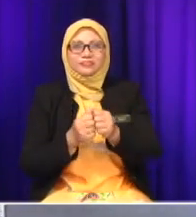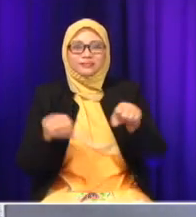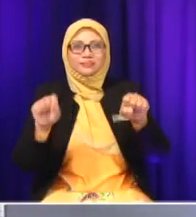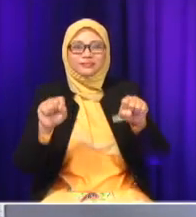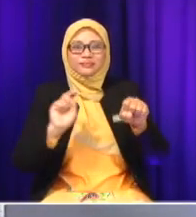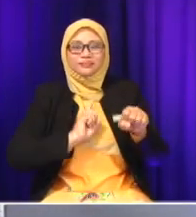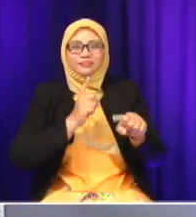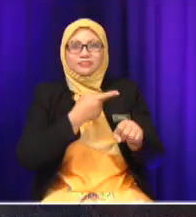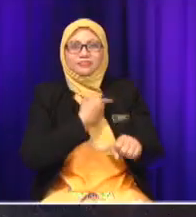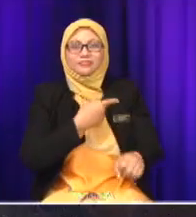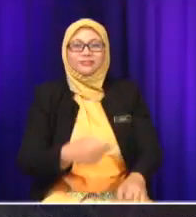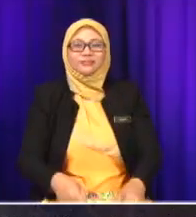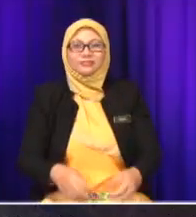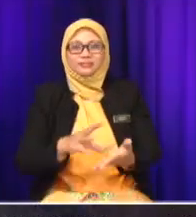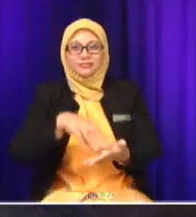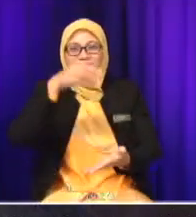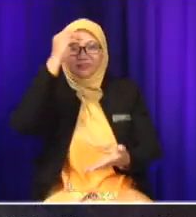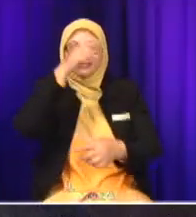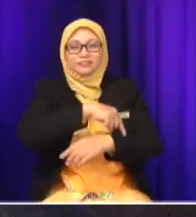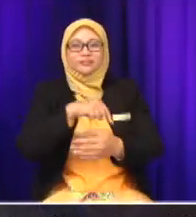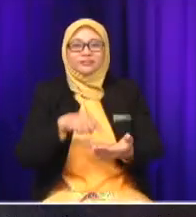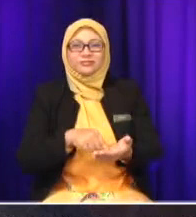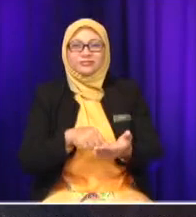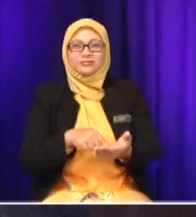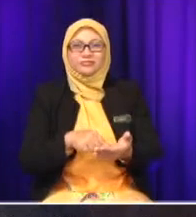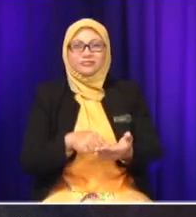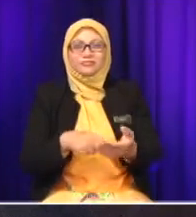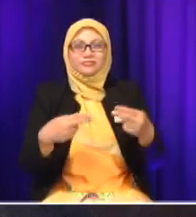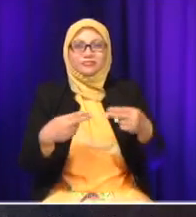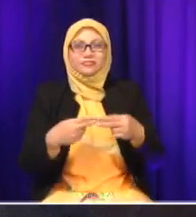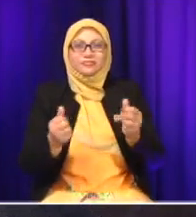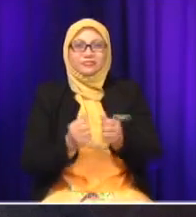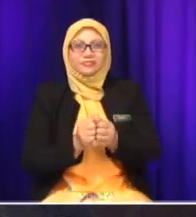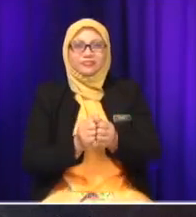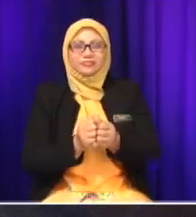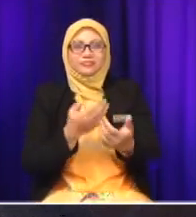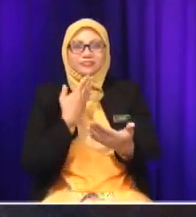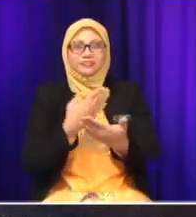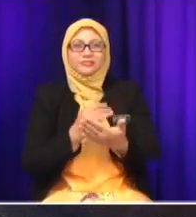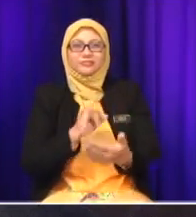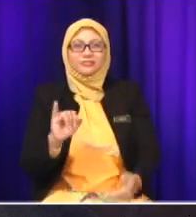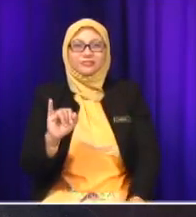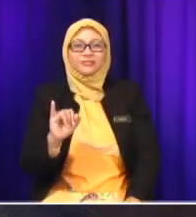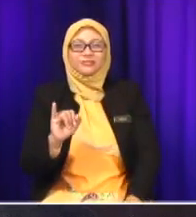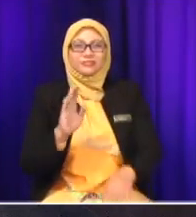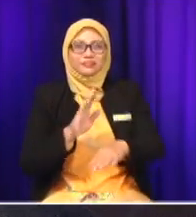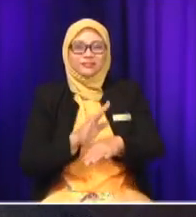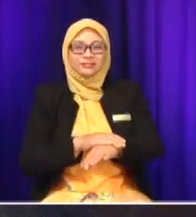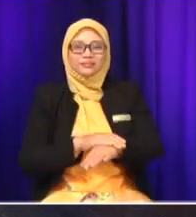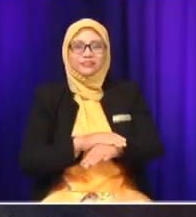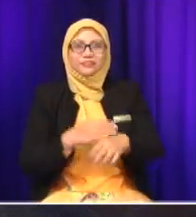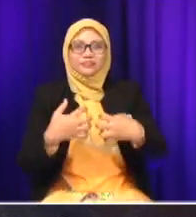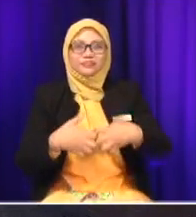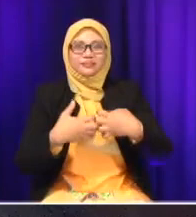selusuri Cikgu har ini yang yang akan kita belajar pada hari ini iaitu berkaitan dengan merombak bahagian atas Enjin empat lejang kita